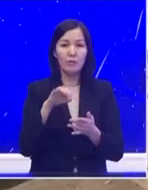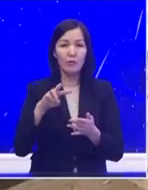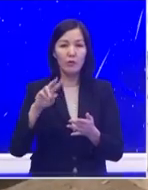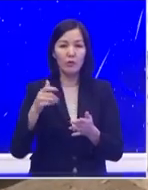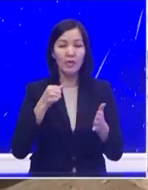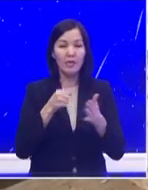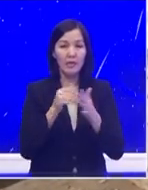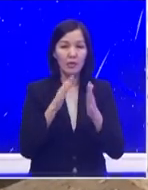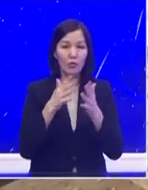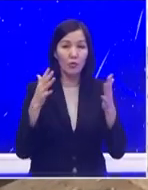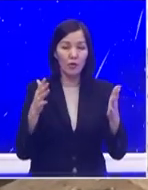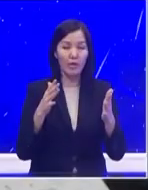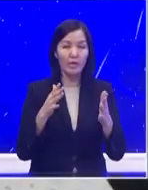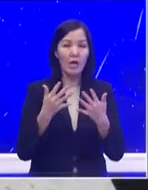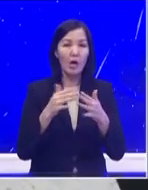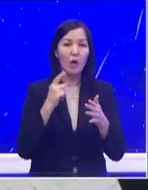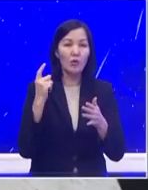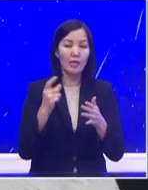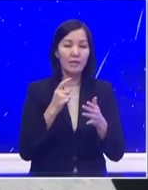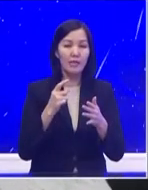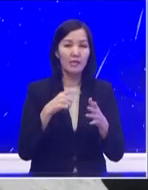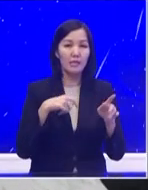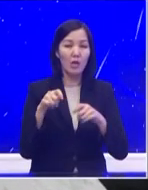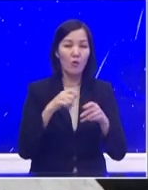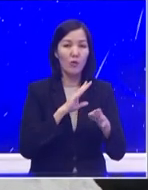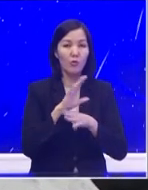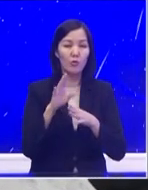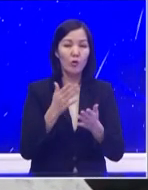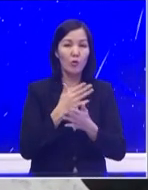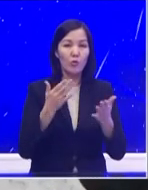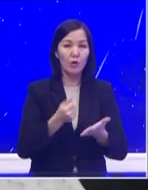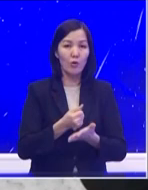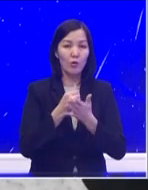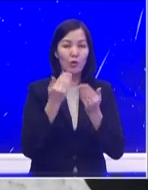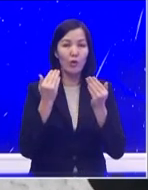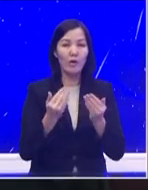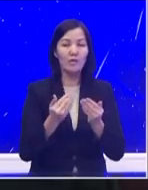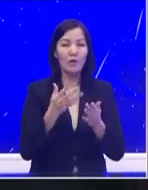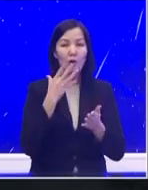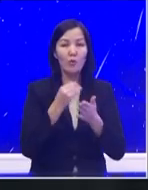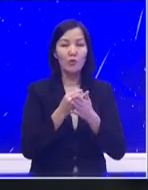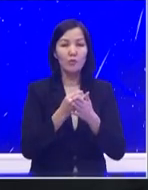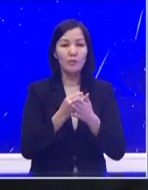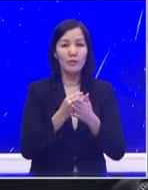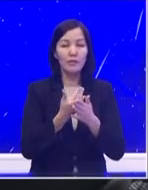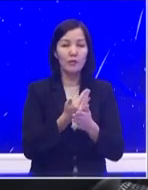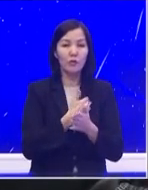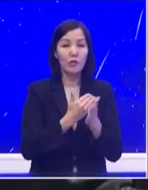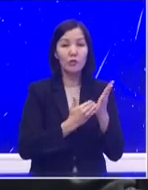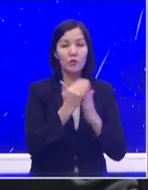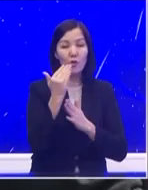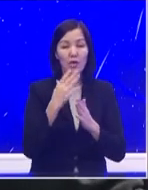теңгеге дейін ұлғаяды. Бұл ауыл шаруашылық тауар өндірушілеріне деген үлкен қолдау. Қазір елде отандық өнімге деген сұраныс та